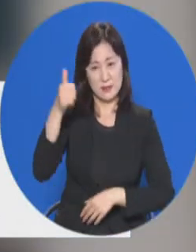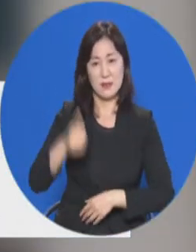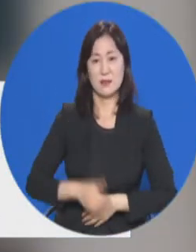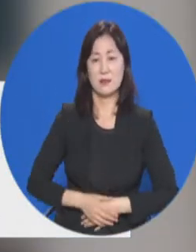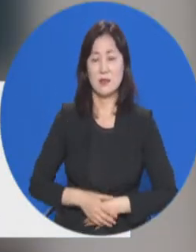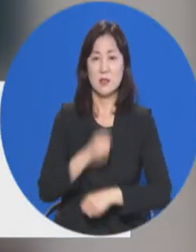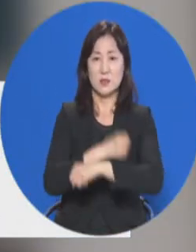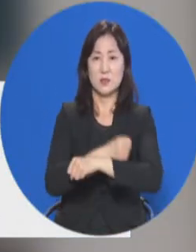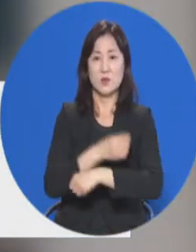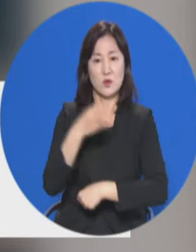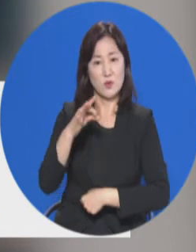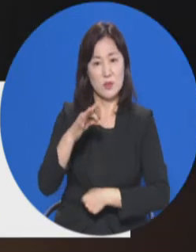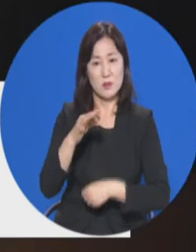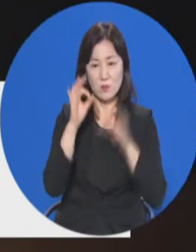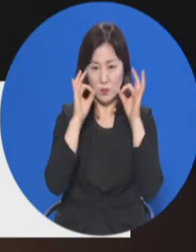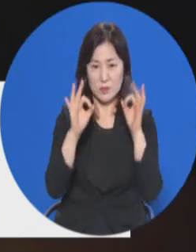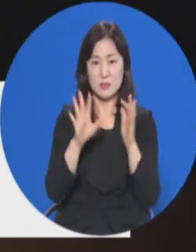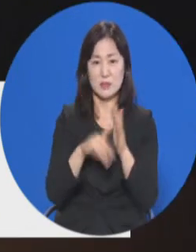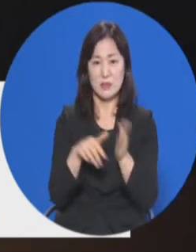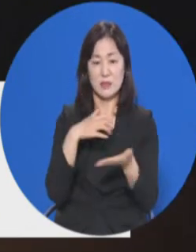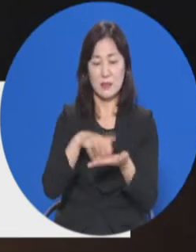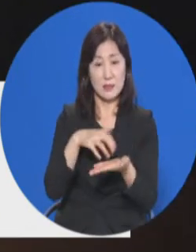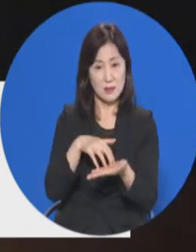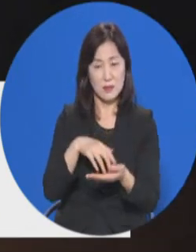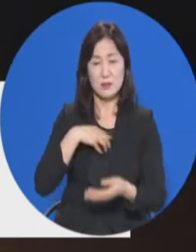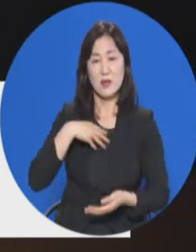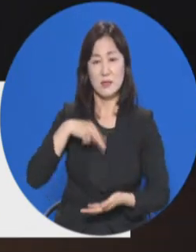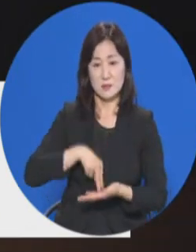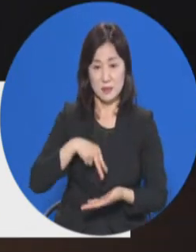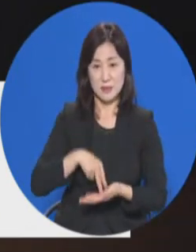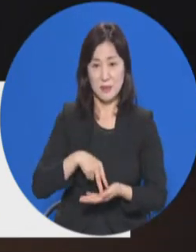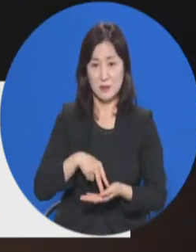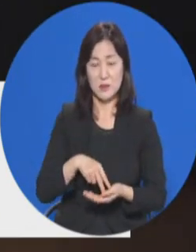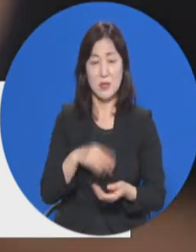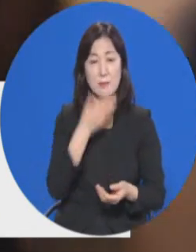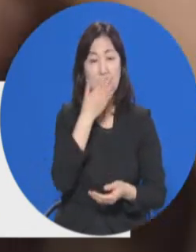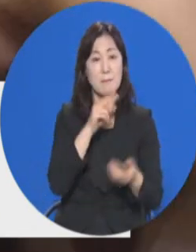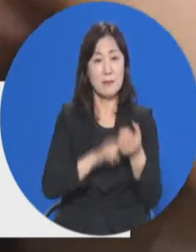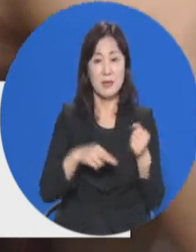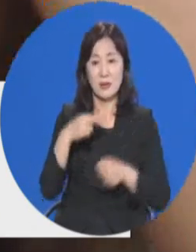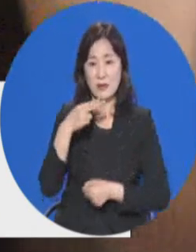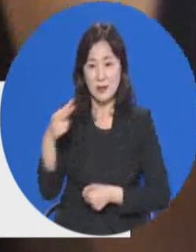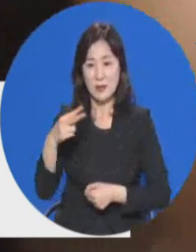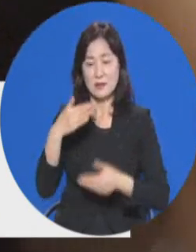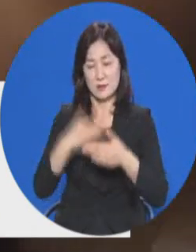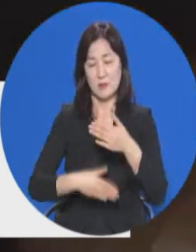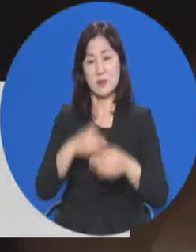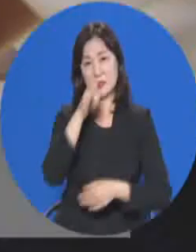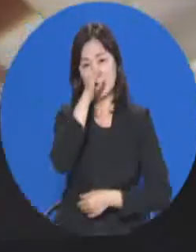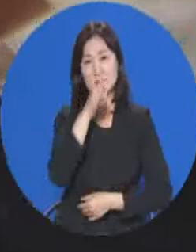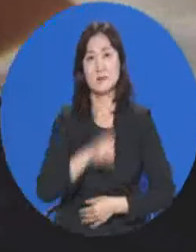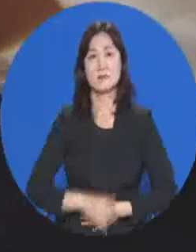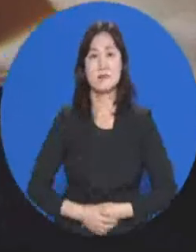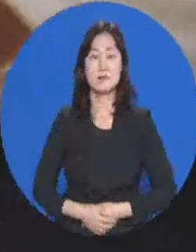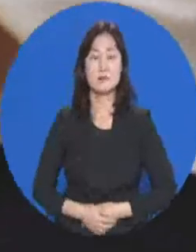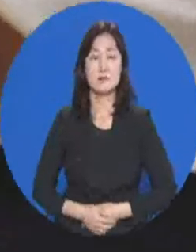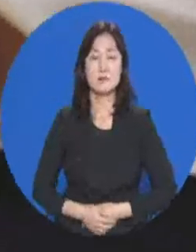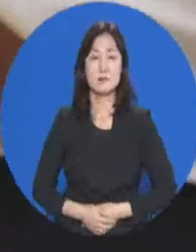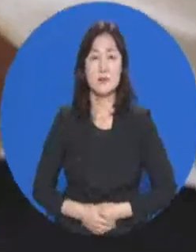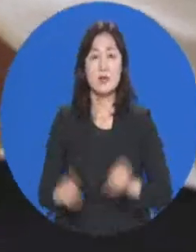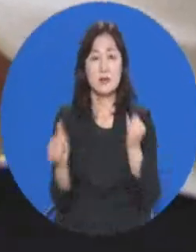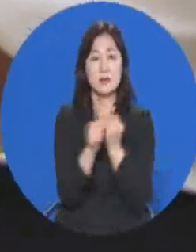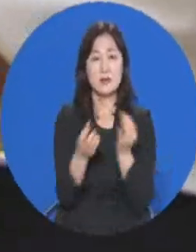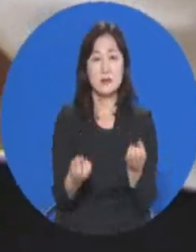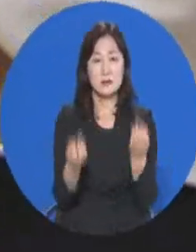인건비만 50명씩 봤을 때 저희 입장이라는 게 있잖아요. 저희는 밥을 팔아야지 맞는 거고.